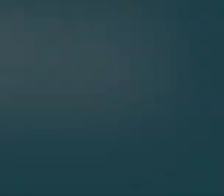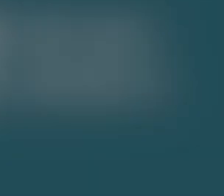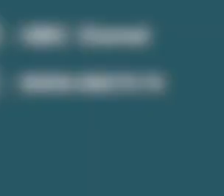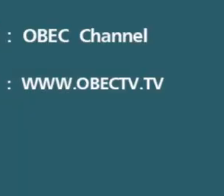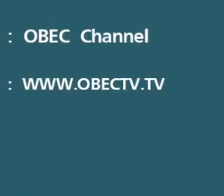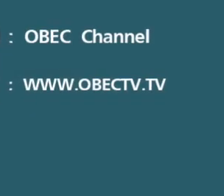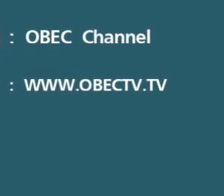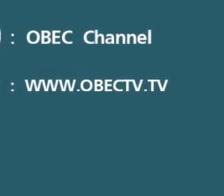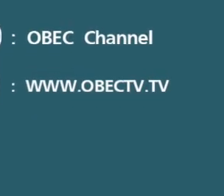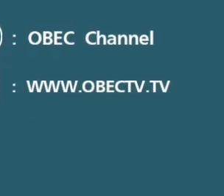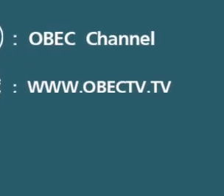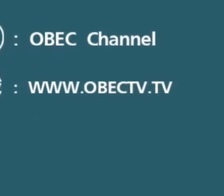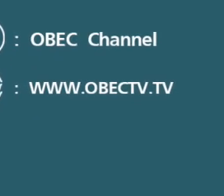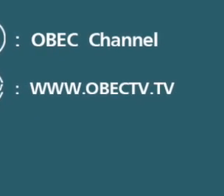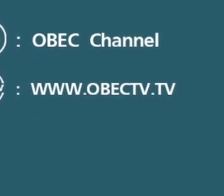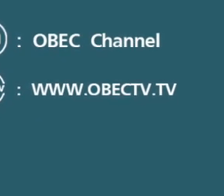ถ้า